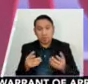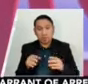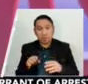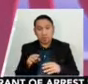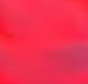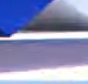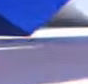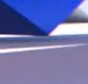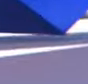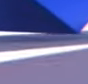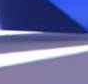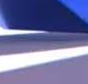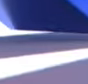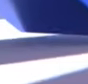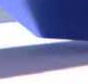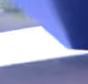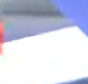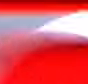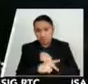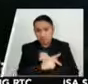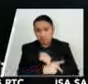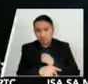si EJ Gomez.